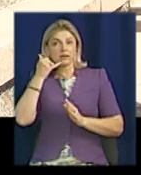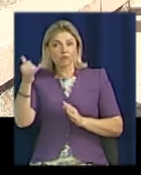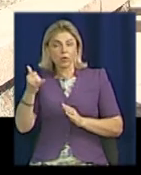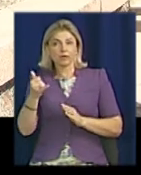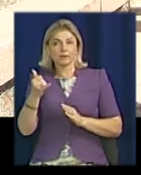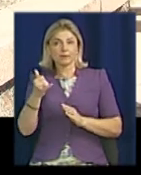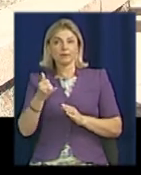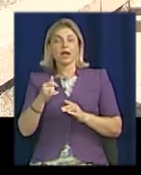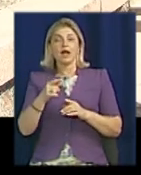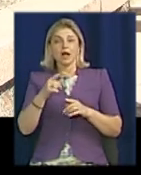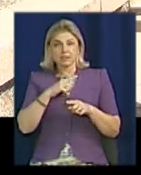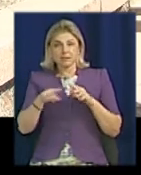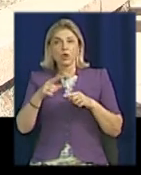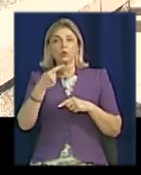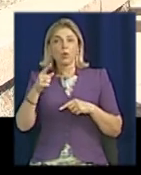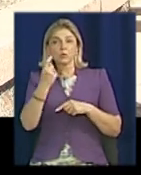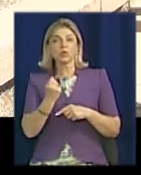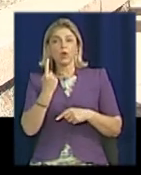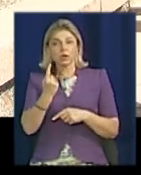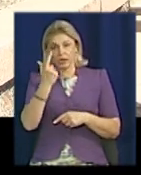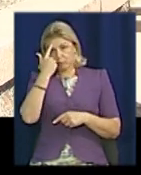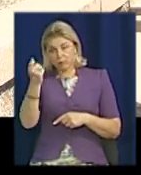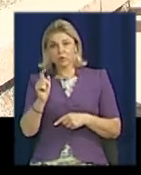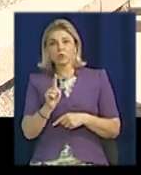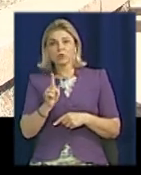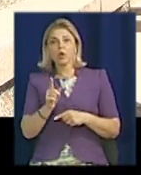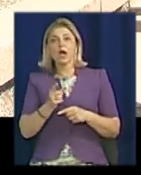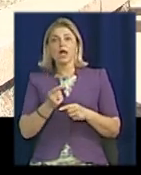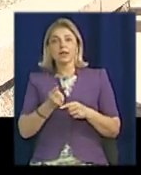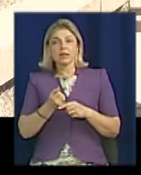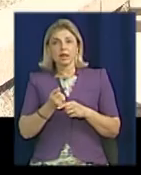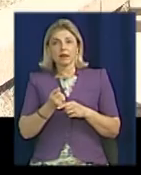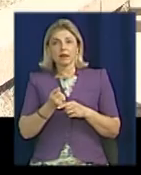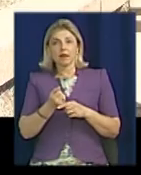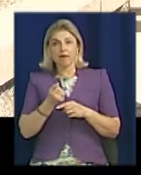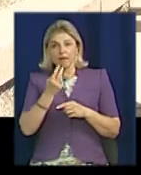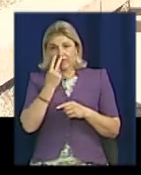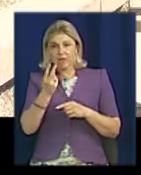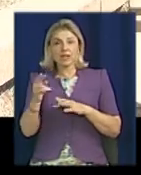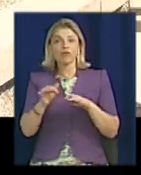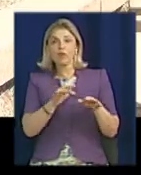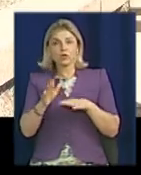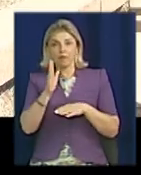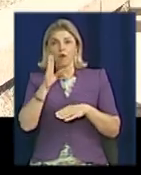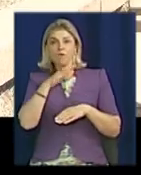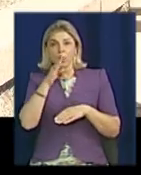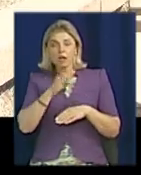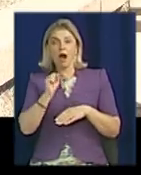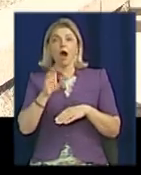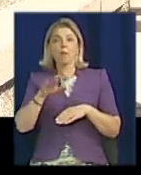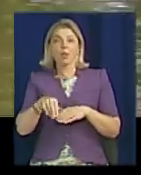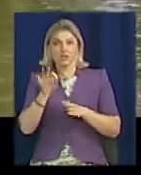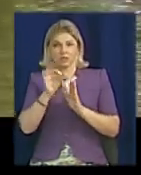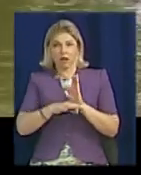за екстреним номером 101, повідомили, що декілька рухів вони бачили у воді, а потім вона зразу пішла на